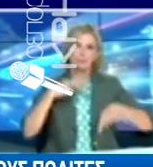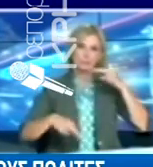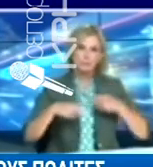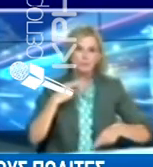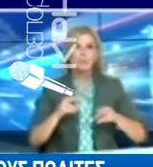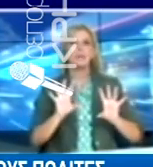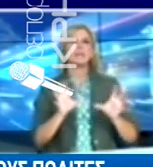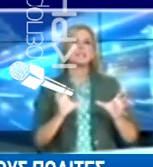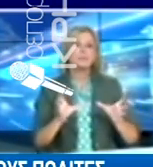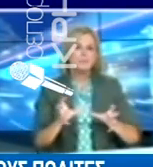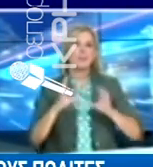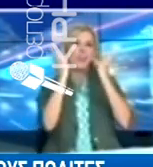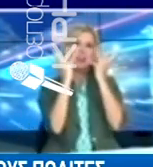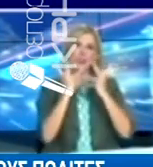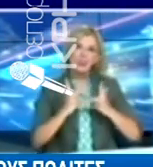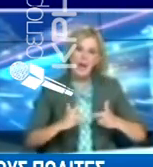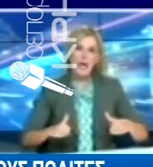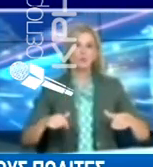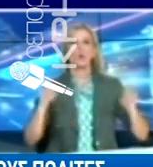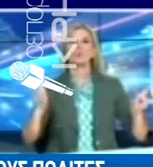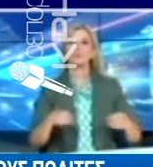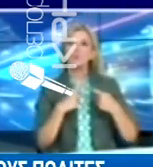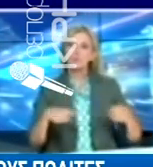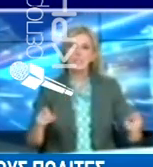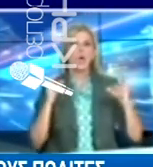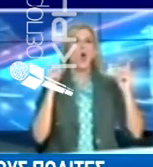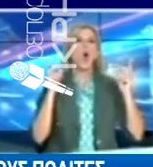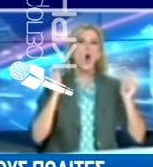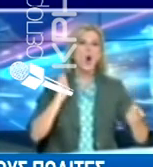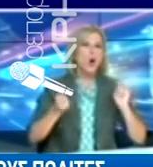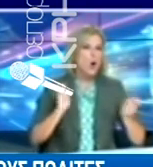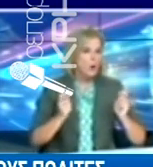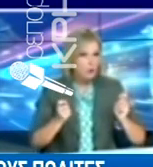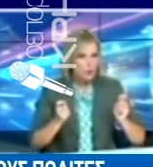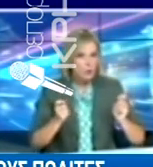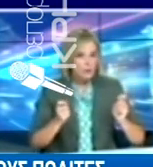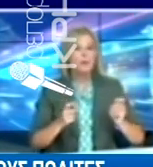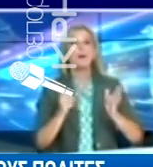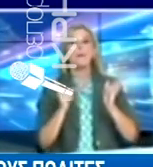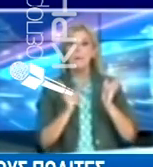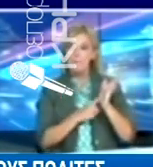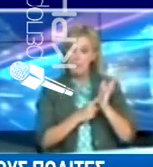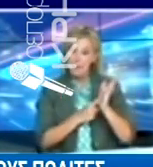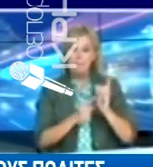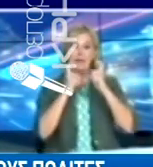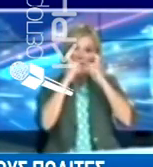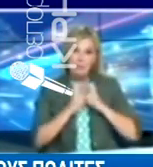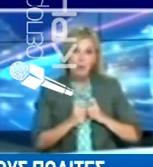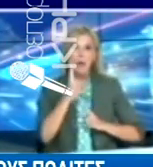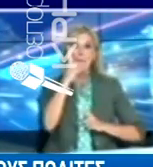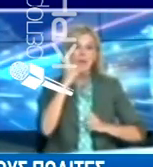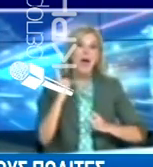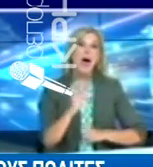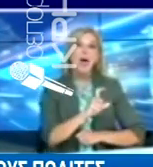τηλεοπτικές, κινηματογραφικές, θεατρικές, μουσικές και χορευτικές παραγωγές, θα πρέπει να κάνουν ένα εργαστηριακό rapid test αντιγόνου